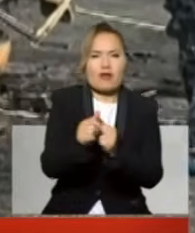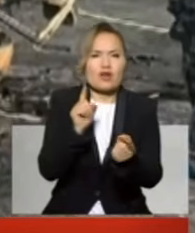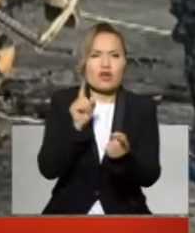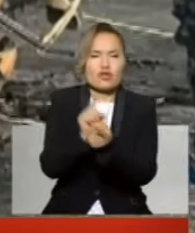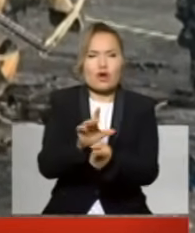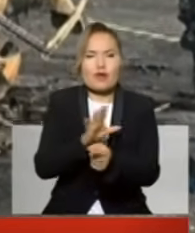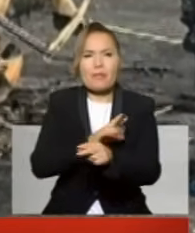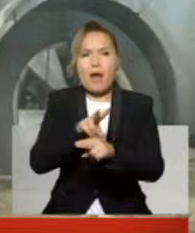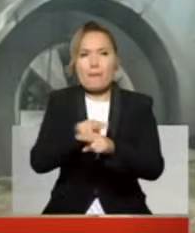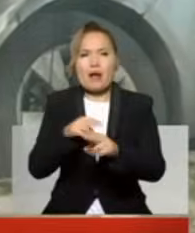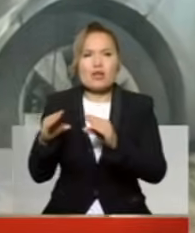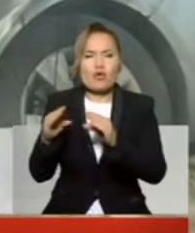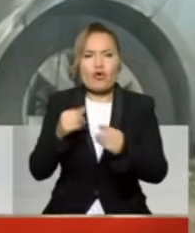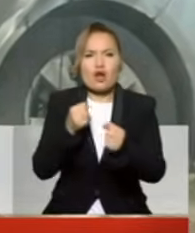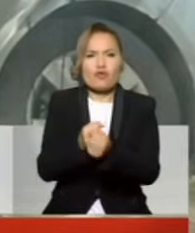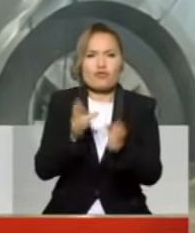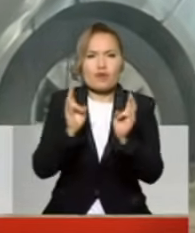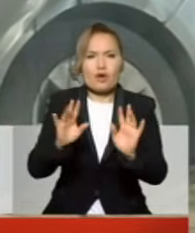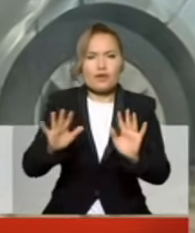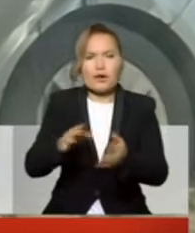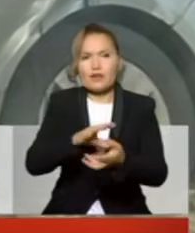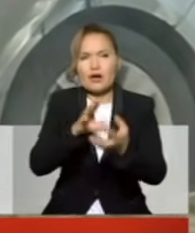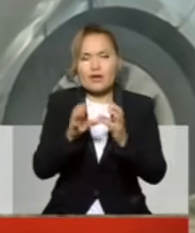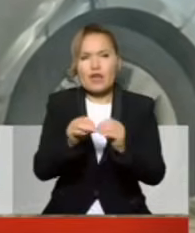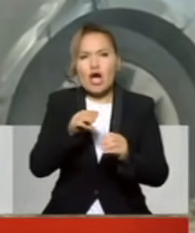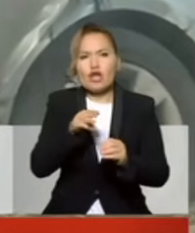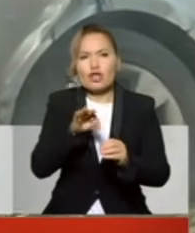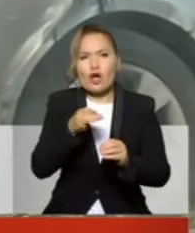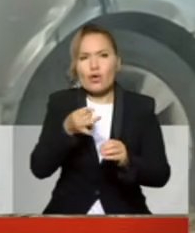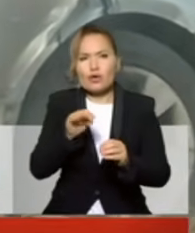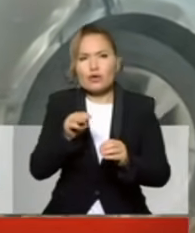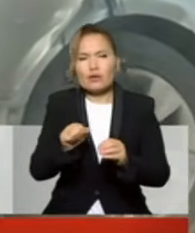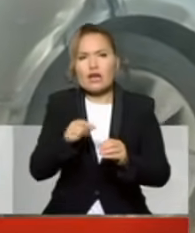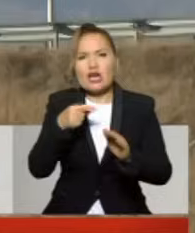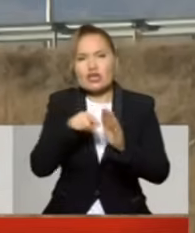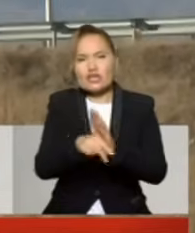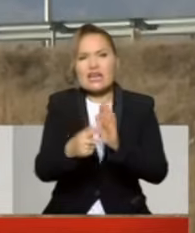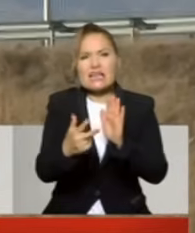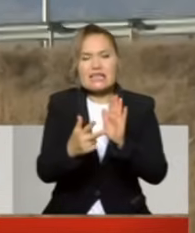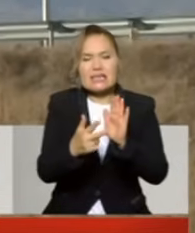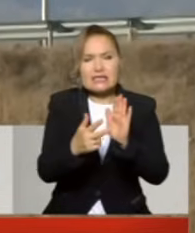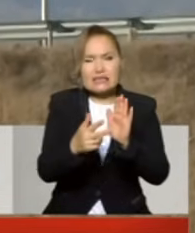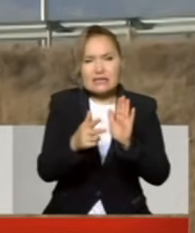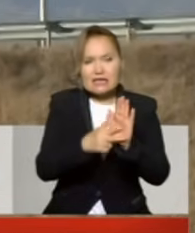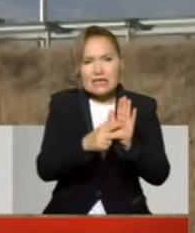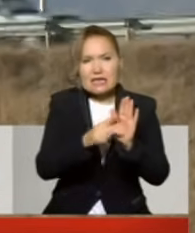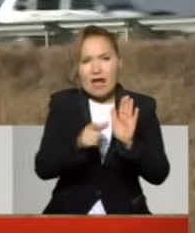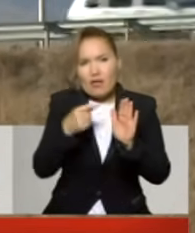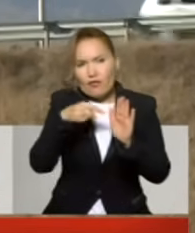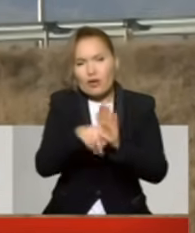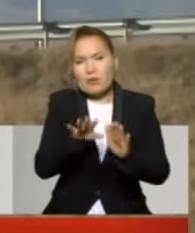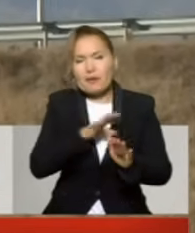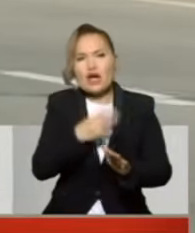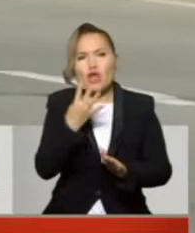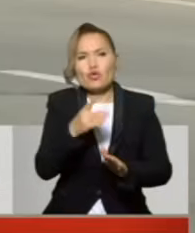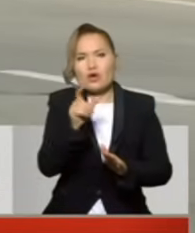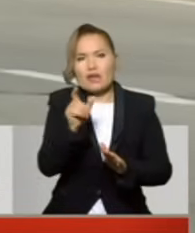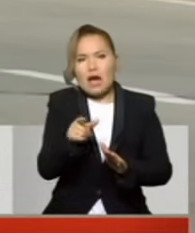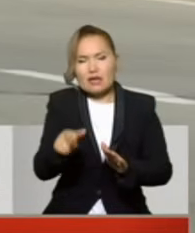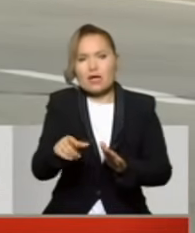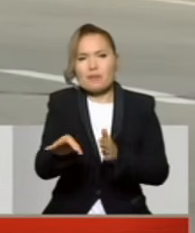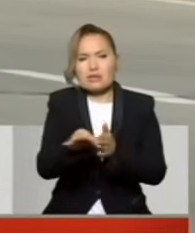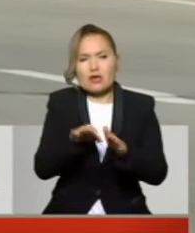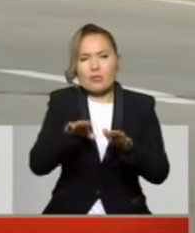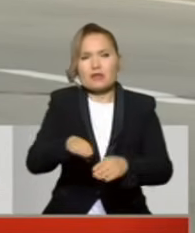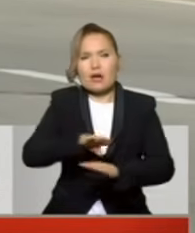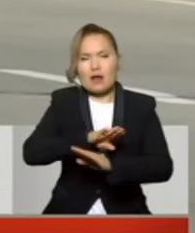полиция көлігіне соқтығысқан. Салдарынан Toyota ішіндегі 8 жолаушының 4-і көз жұмды. Шкода Octavia маркалы көлігіндегі 2